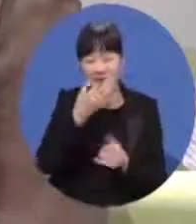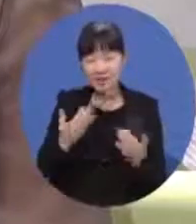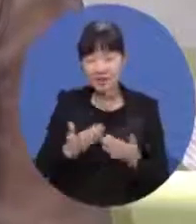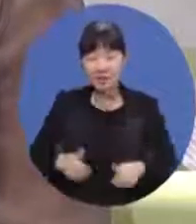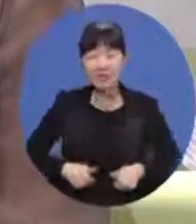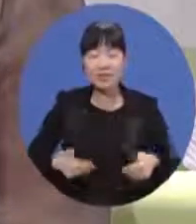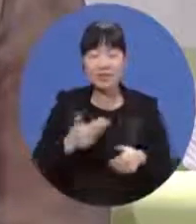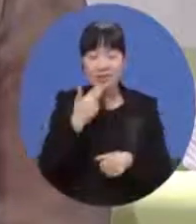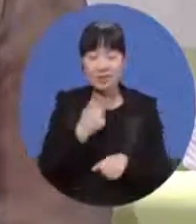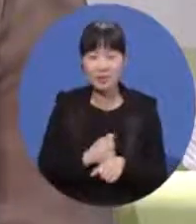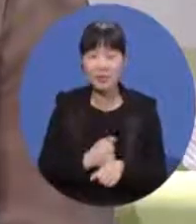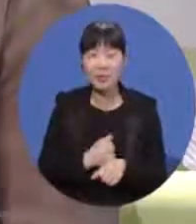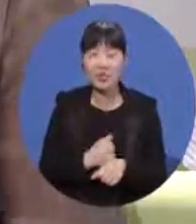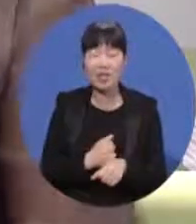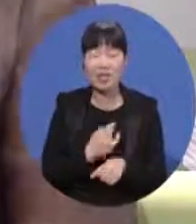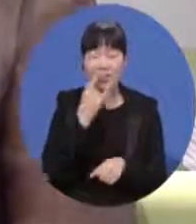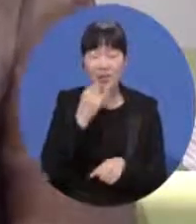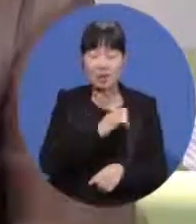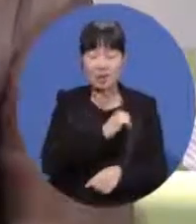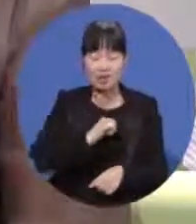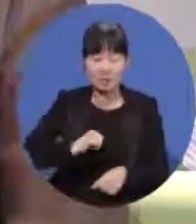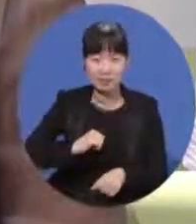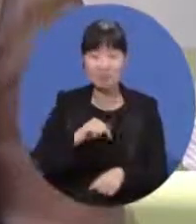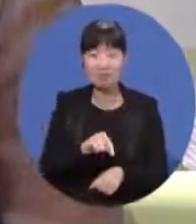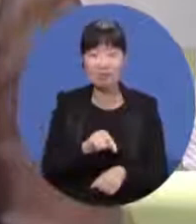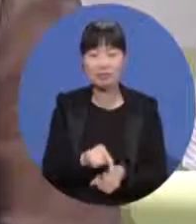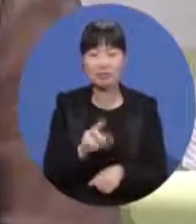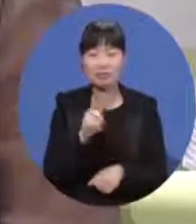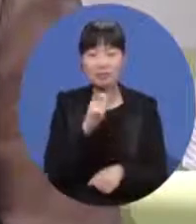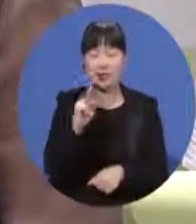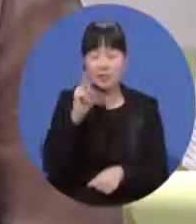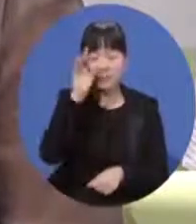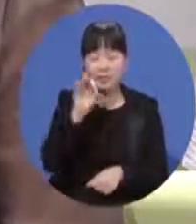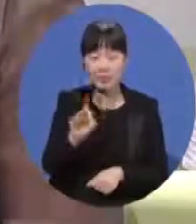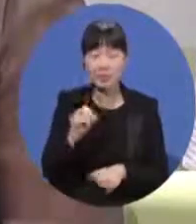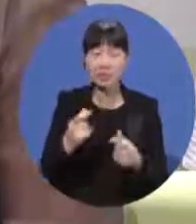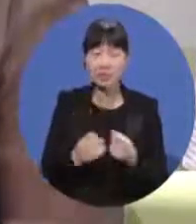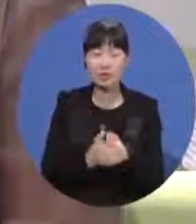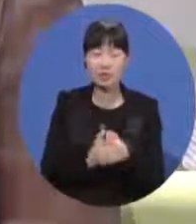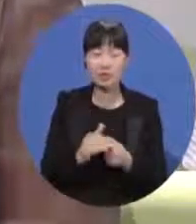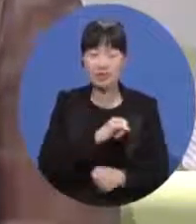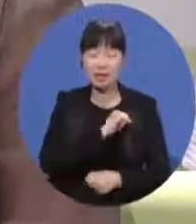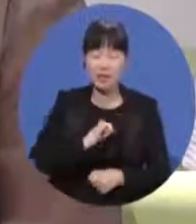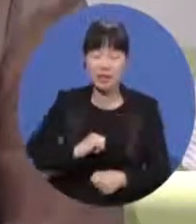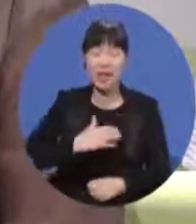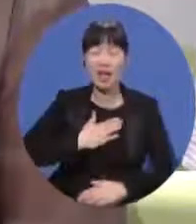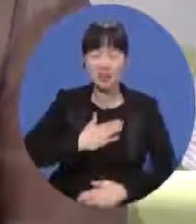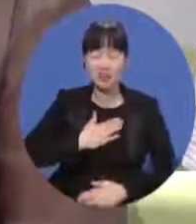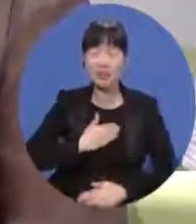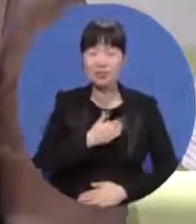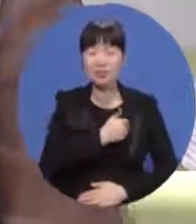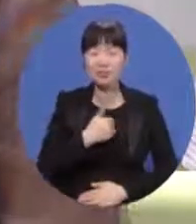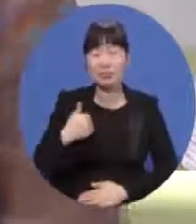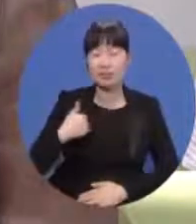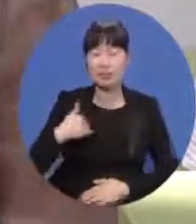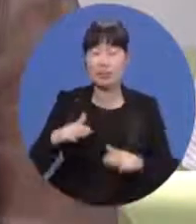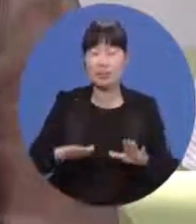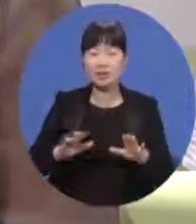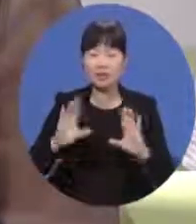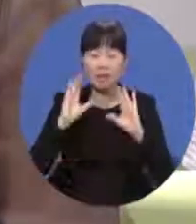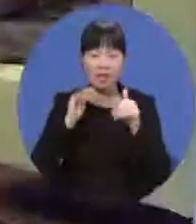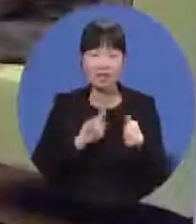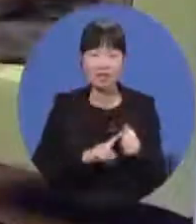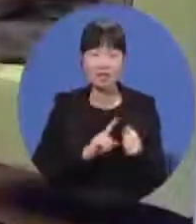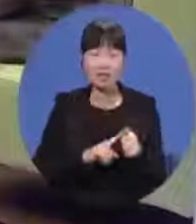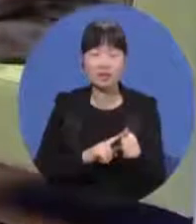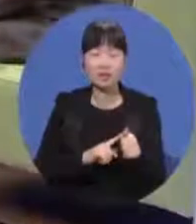없고 일단은 엄마가 참는 거 그러니까는 네. TV를 보고 이러느라고 참는다는 것만 아시면 될 것 같아요. 그래서 아이가